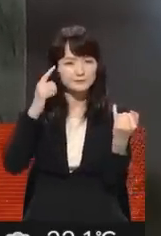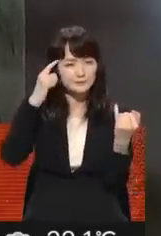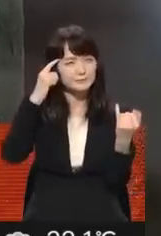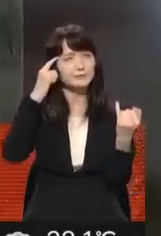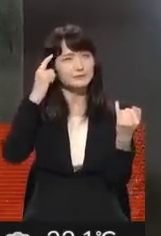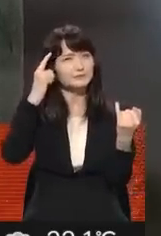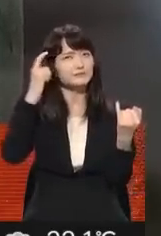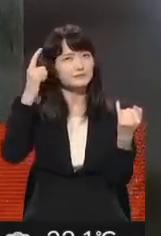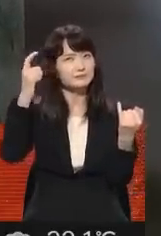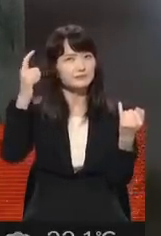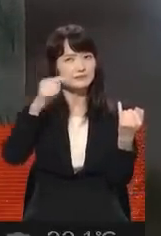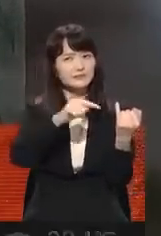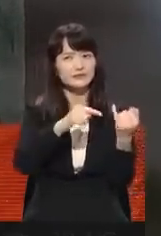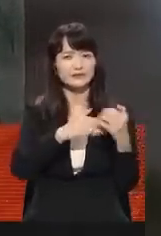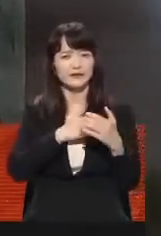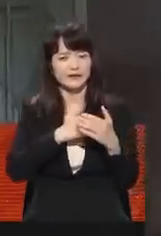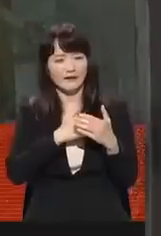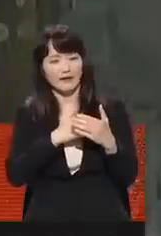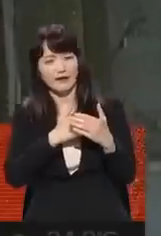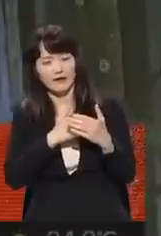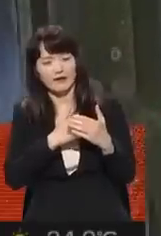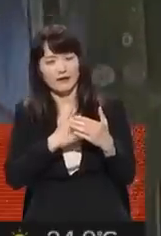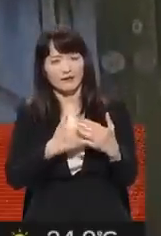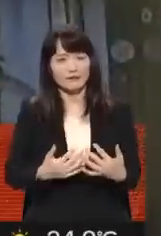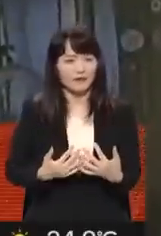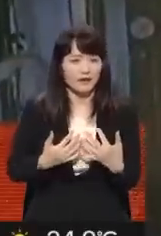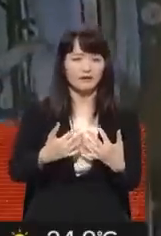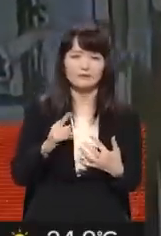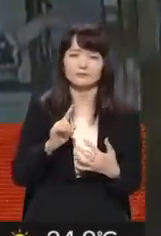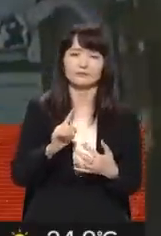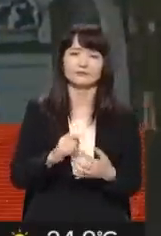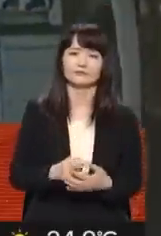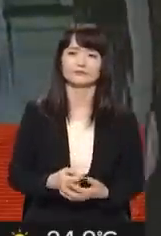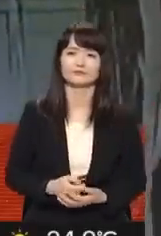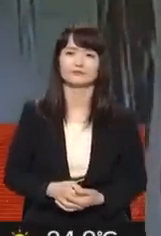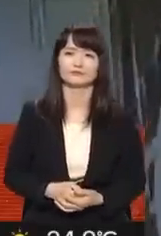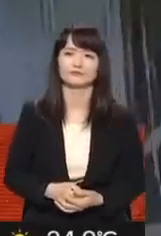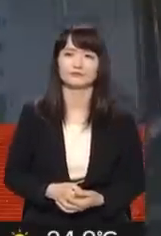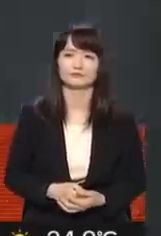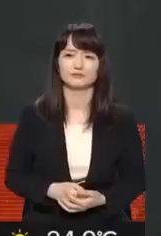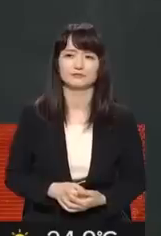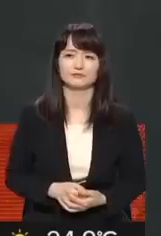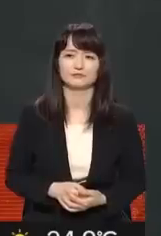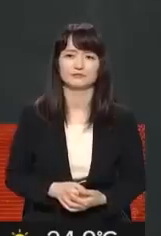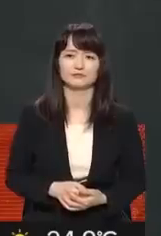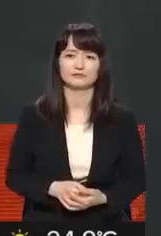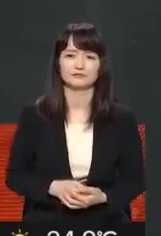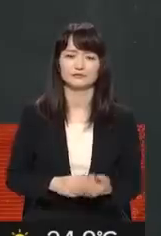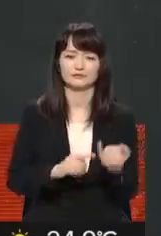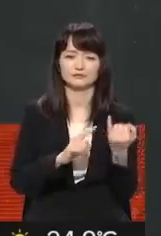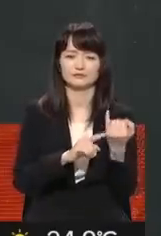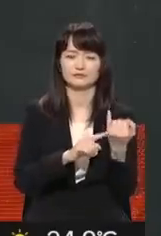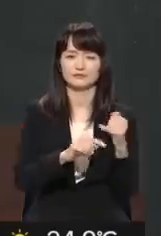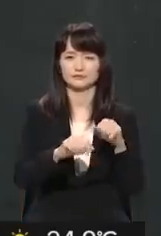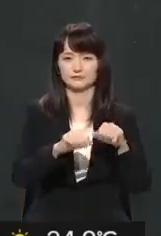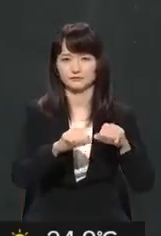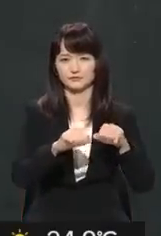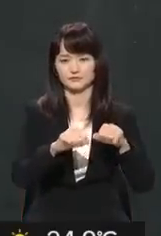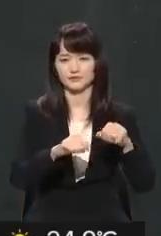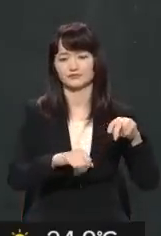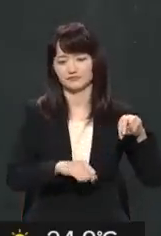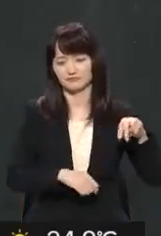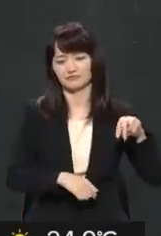거예요. 그래서 그게 흥분됐던 건지 뭐 아무튼 저렇게 지금 보시다시피 저런 행동거지를 하고 있습니다. 자